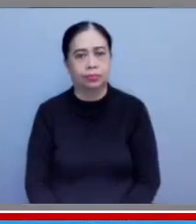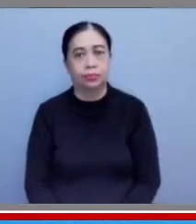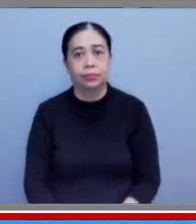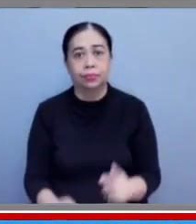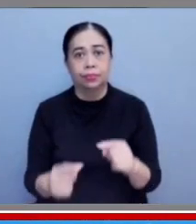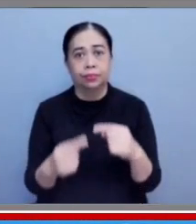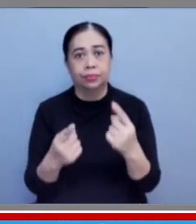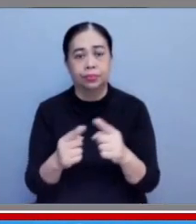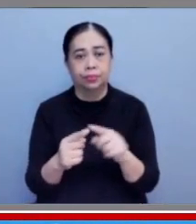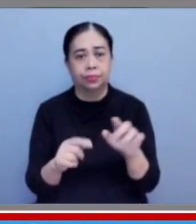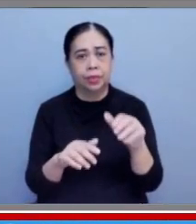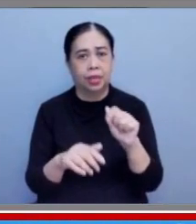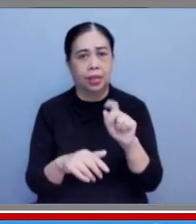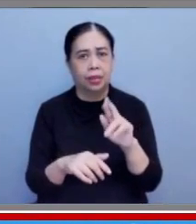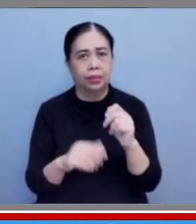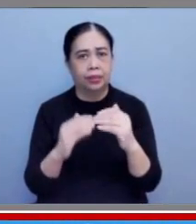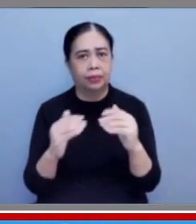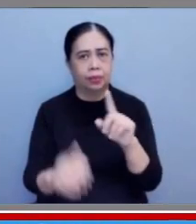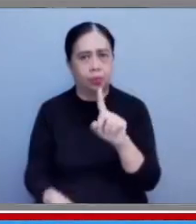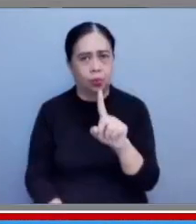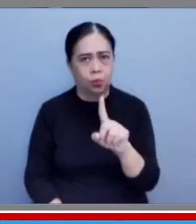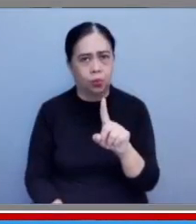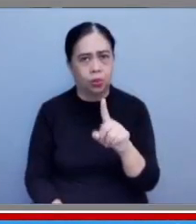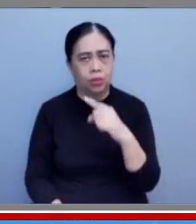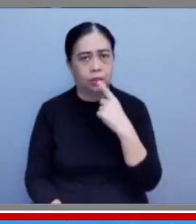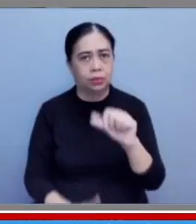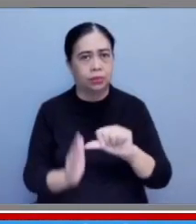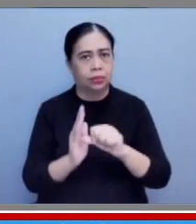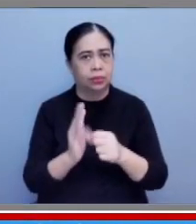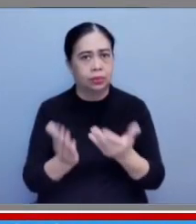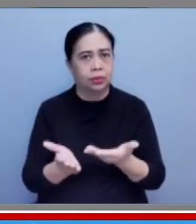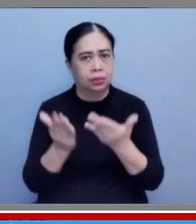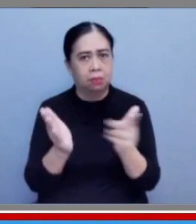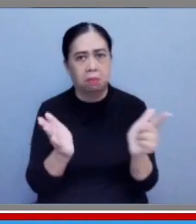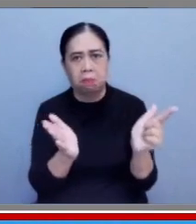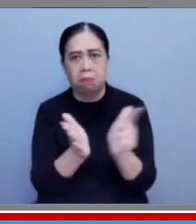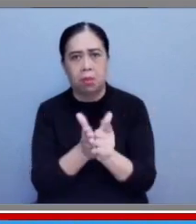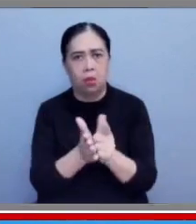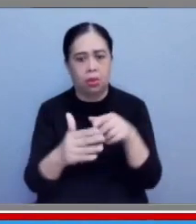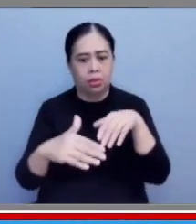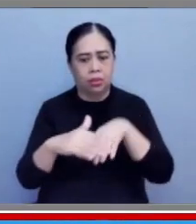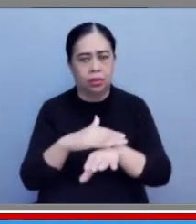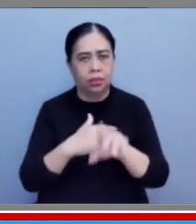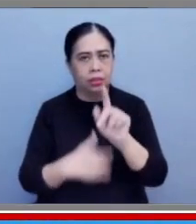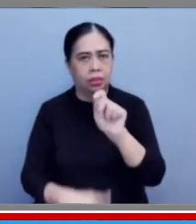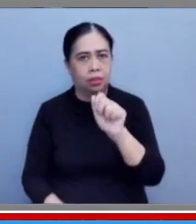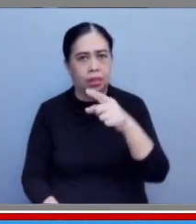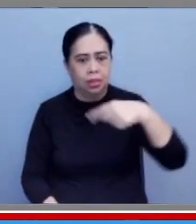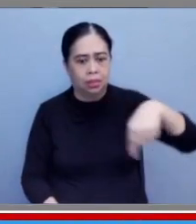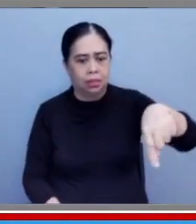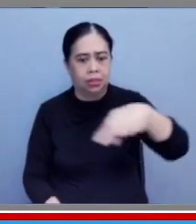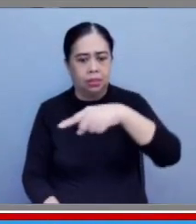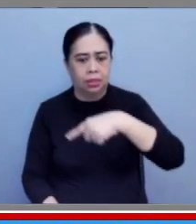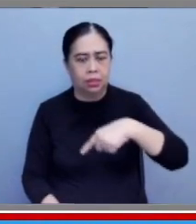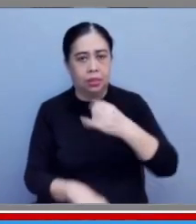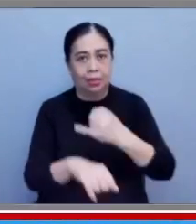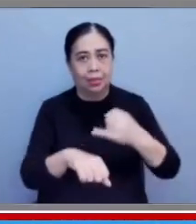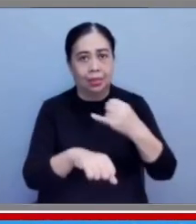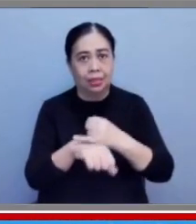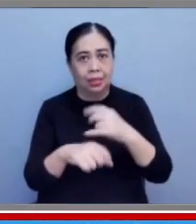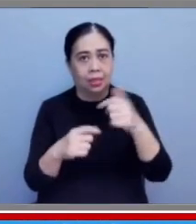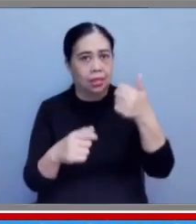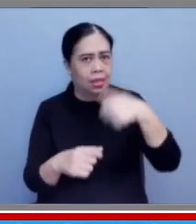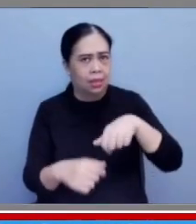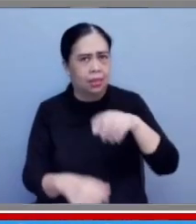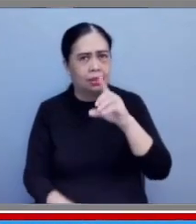alert level 1 ng bulkan mariin ang rekomendasyon ng pagbabawal na makapasok sa taal volcano Island at pagpapalipad ng anumang klase ng